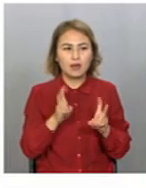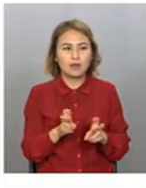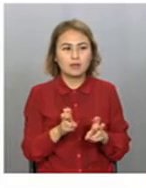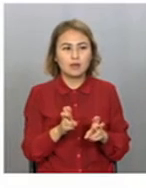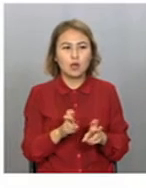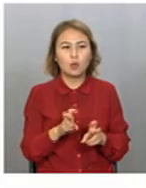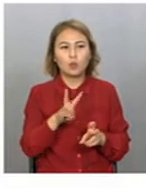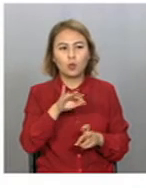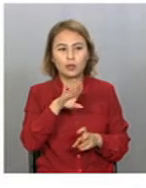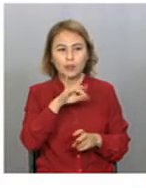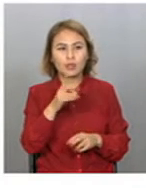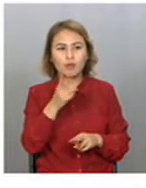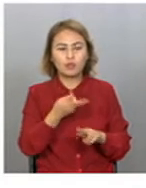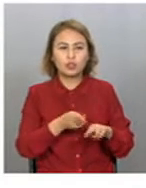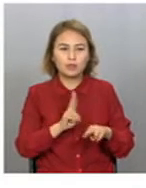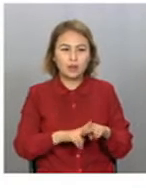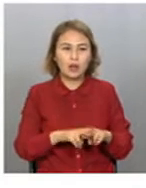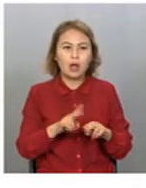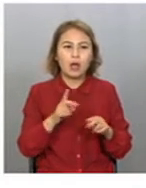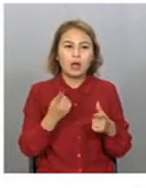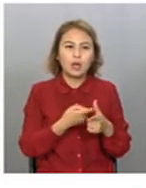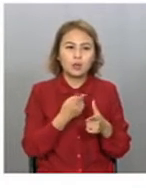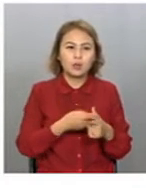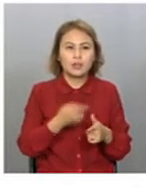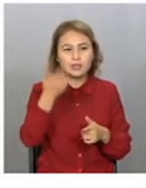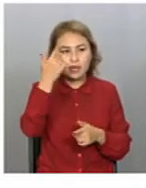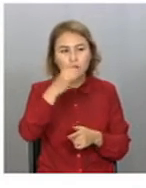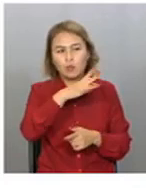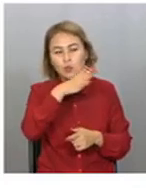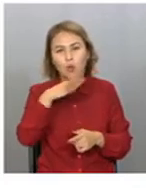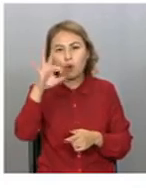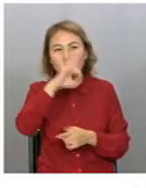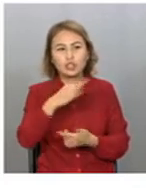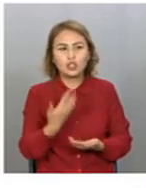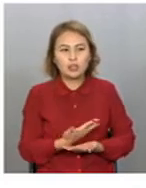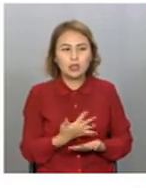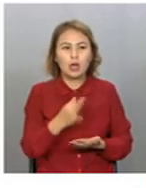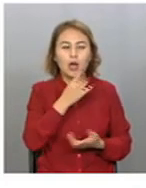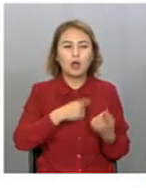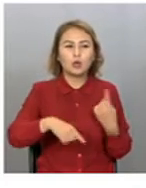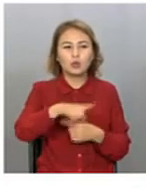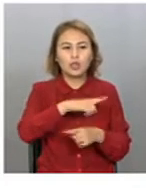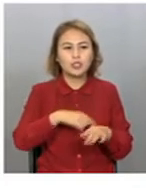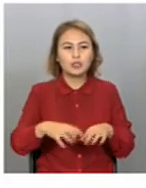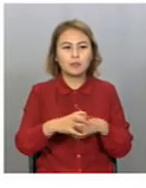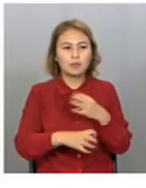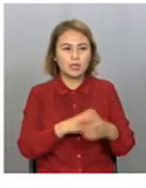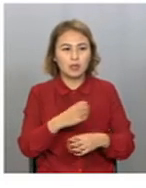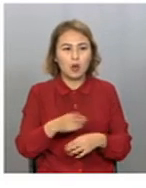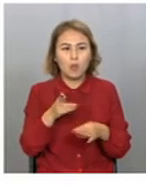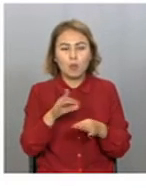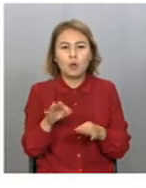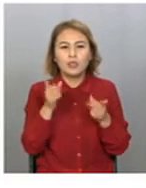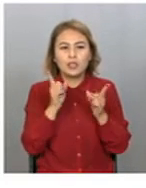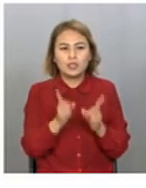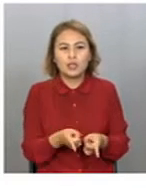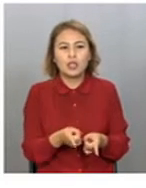Мы называем мудрым того человека, который знает много о жизни и окружающем мире.